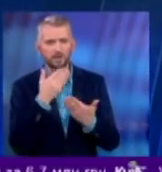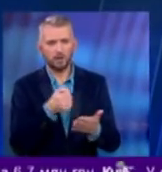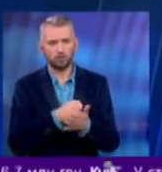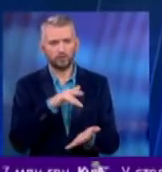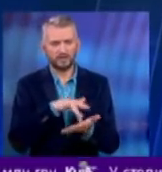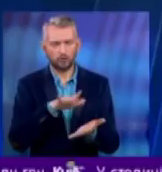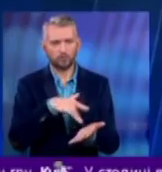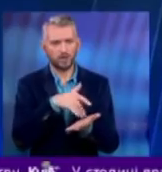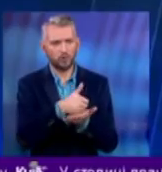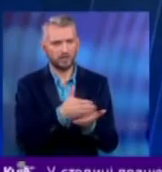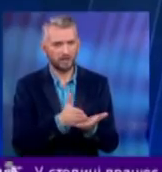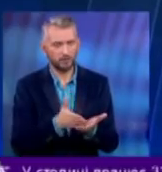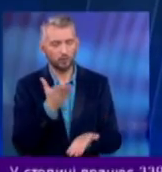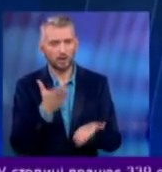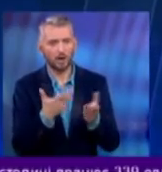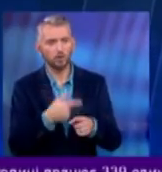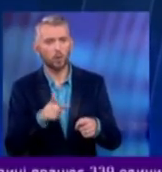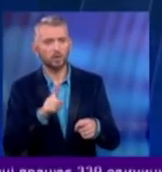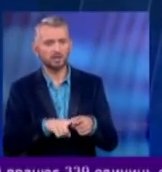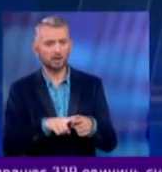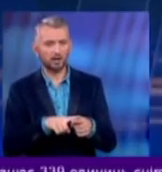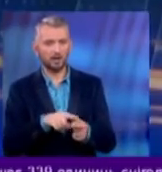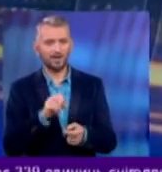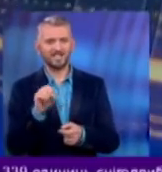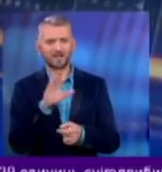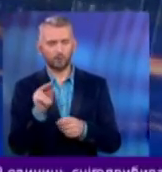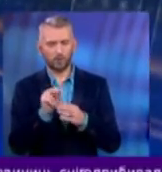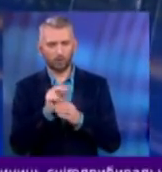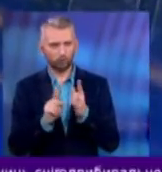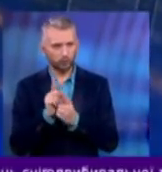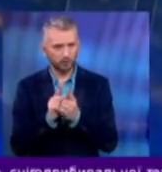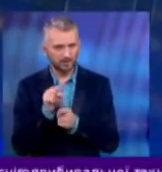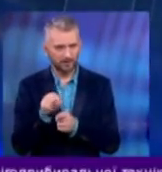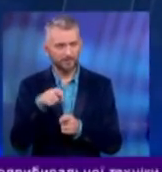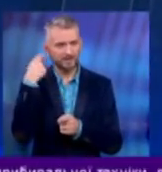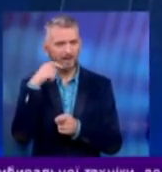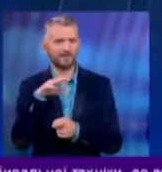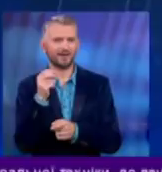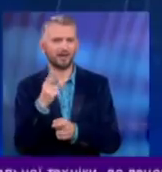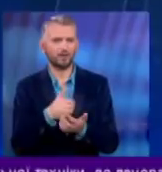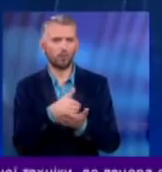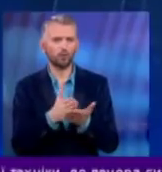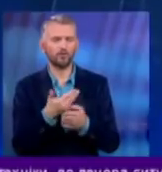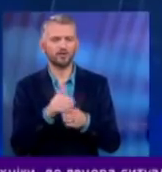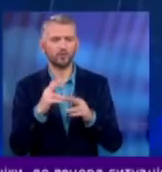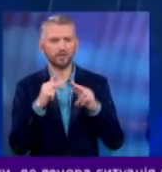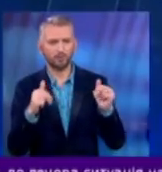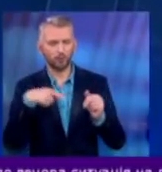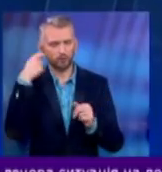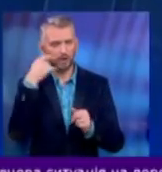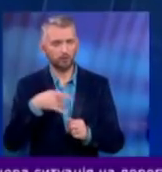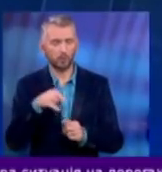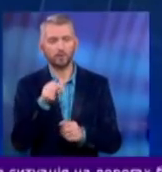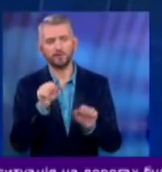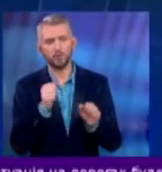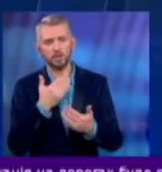центру комунального сервісу. Якщо це товариство «Євророконструкція», тобто Дарницька ТЕЦ, яка обслуговує частину Дніпровського та Дарницького району, ви